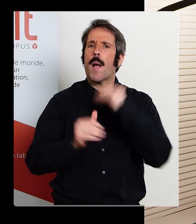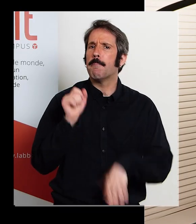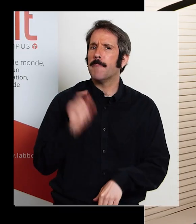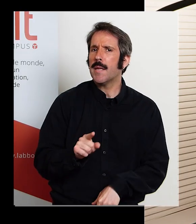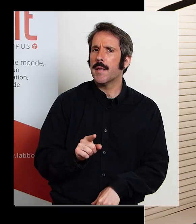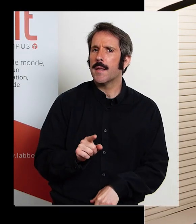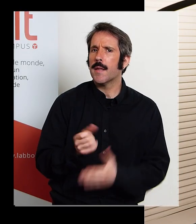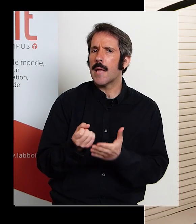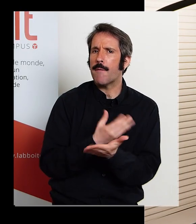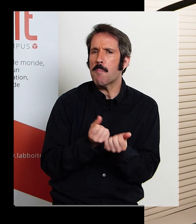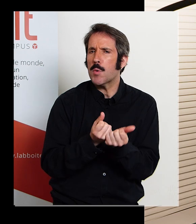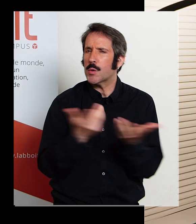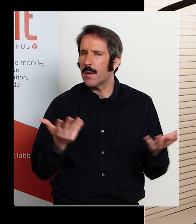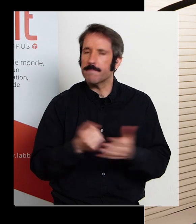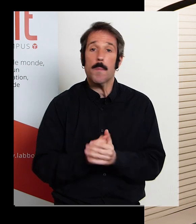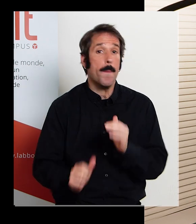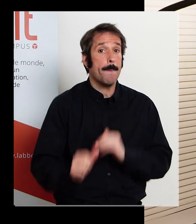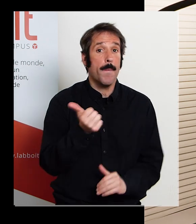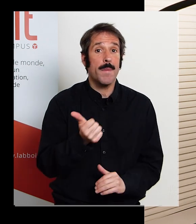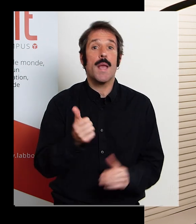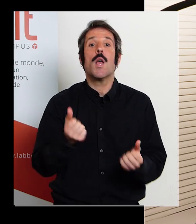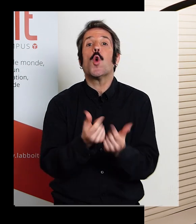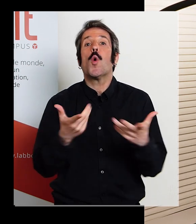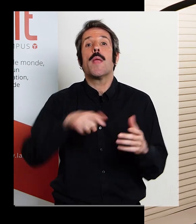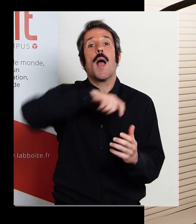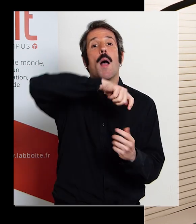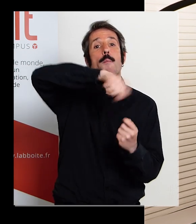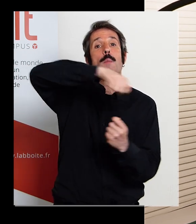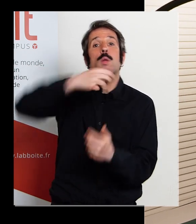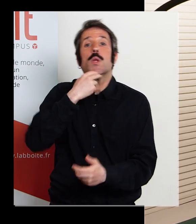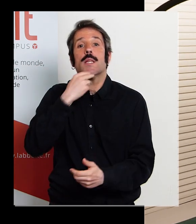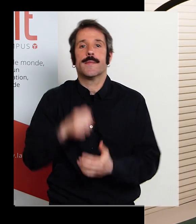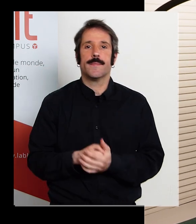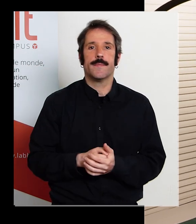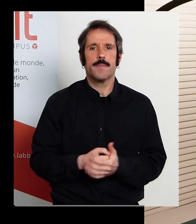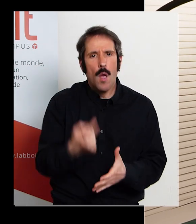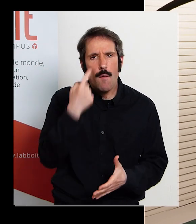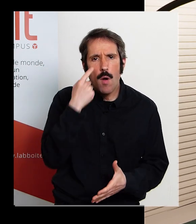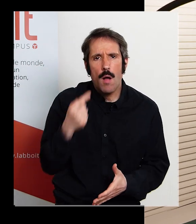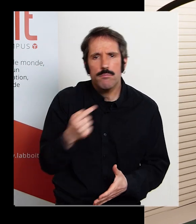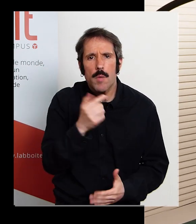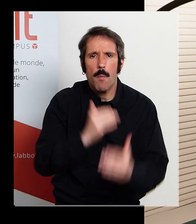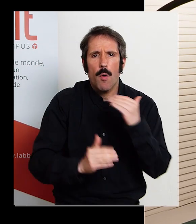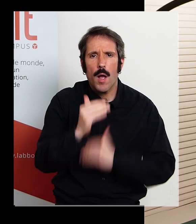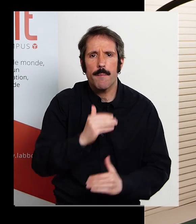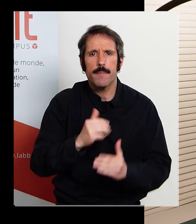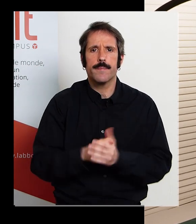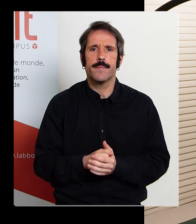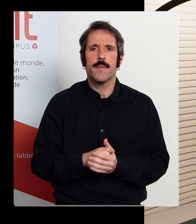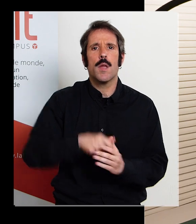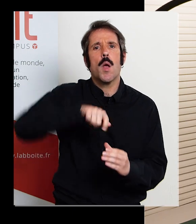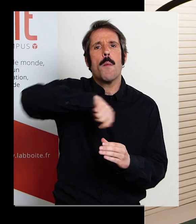Et ce programme m'indique plusieurs choses. La première, le nombre de bobines que nous allons utiliser. Nous pouvons voir ici sur le